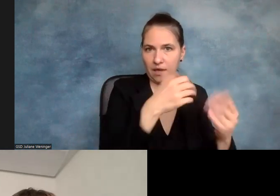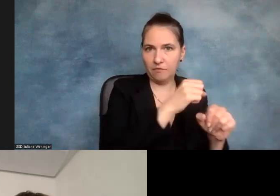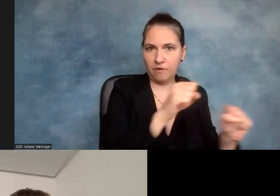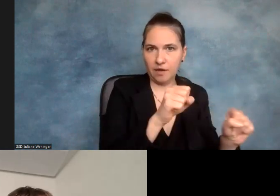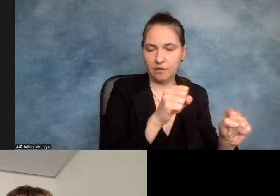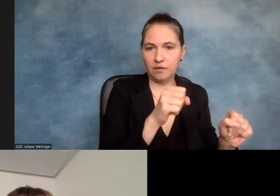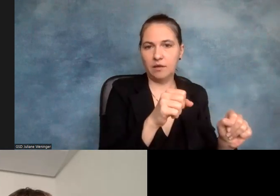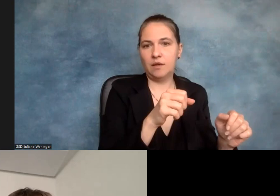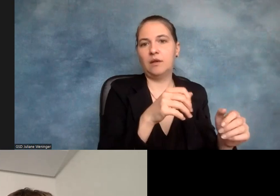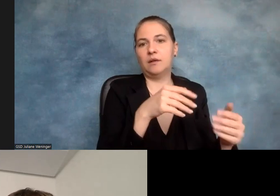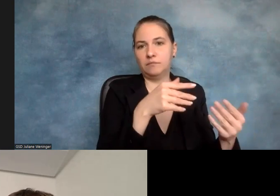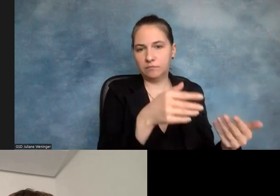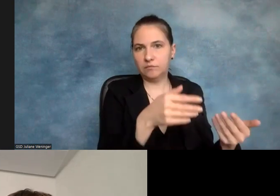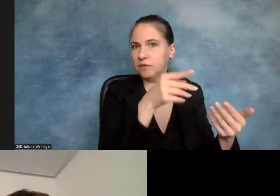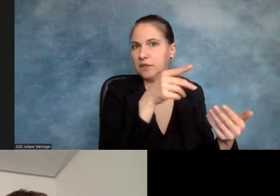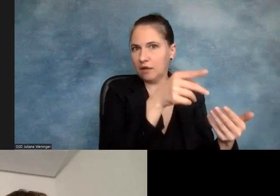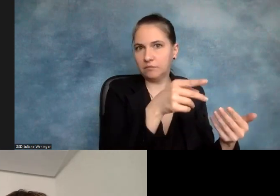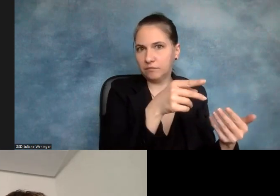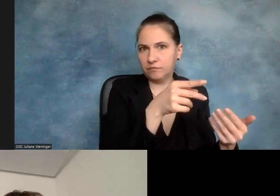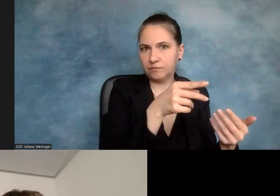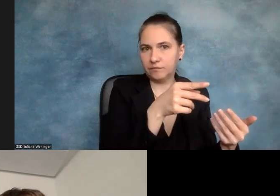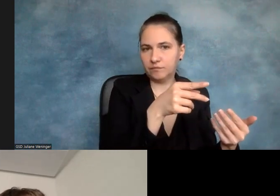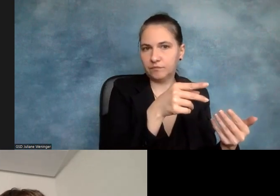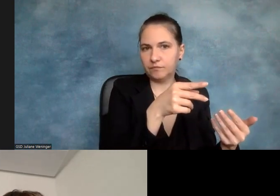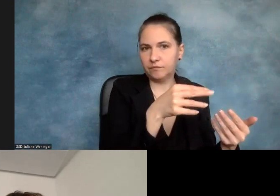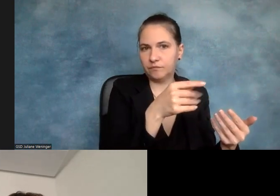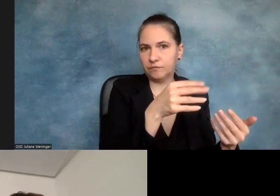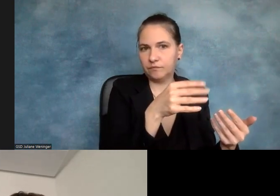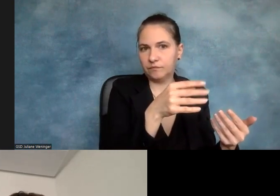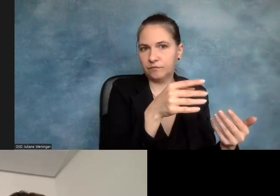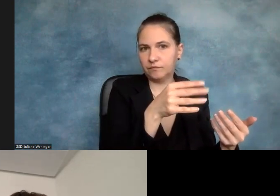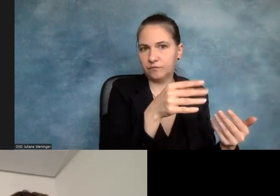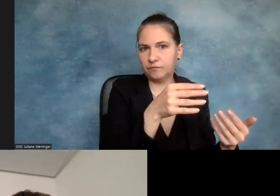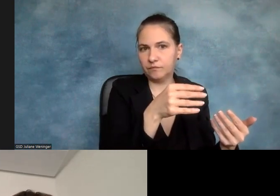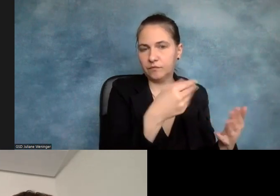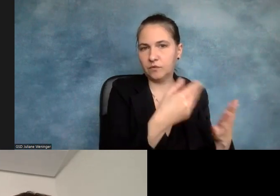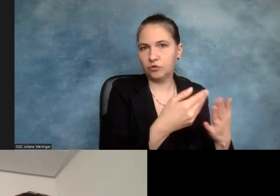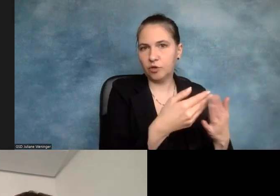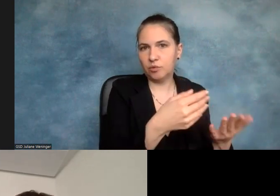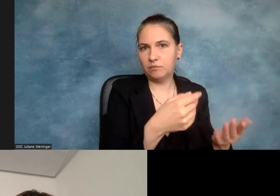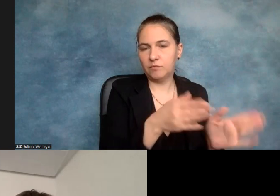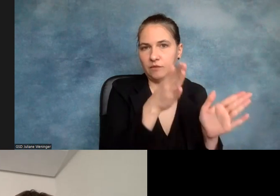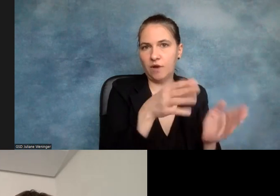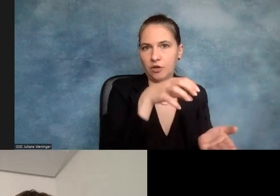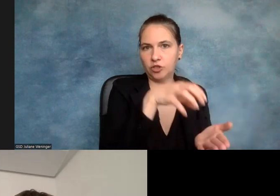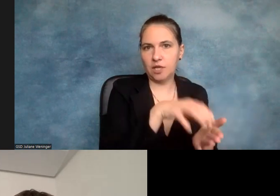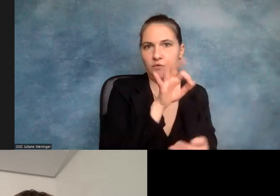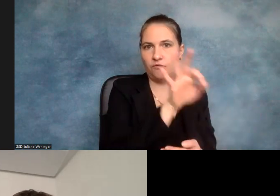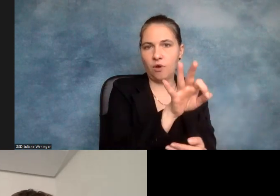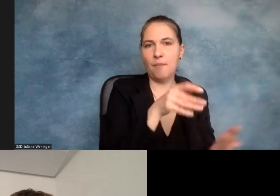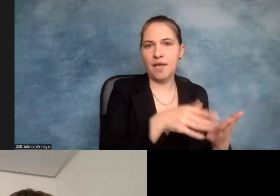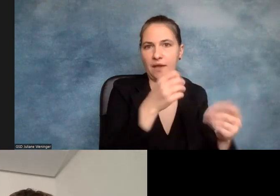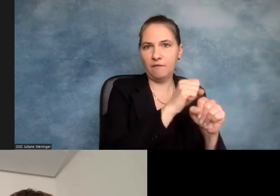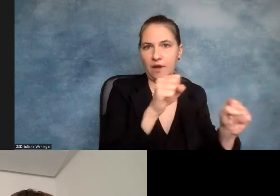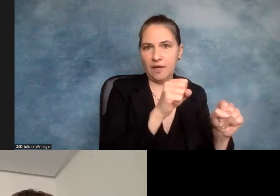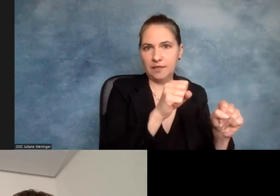BfI-Bund zum Beispiel können wir da nennen oder auch die Fachstelle für barrierefreies Design